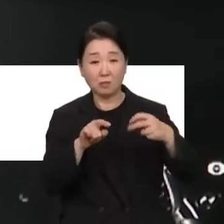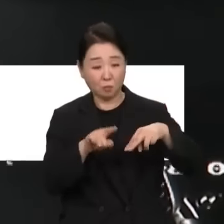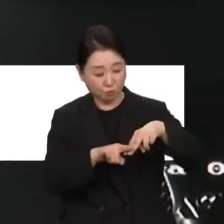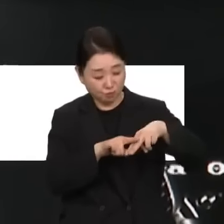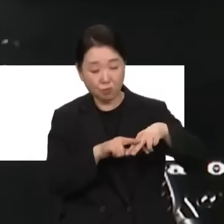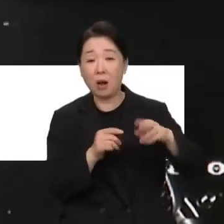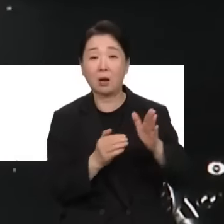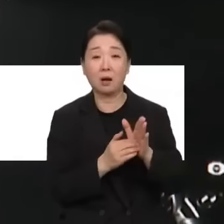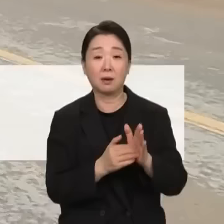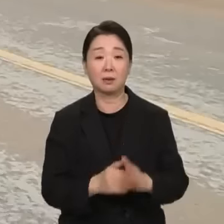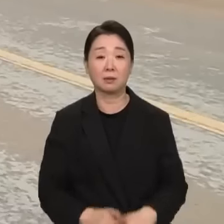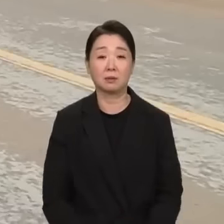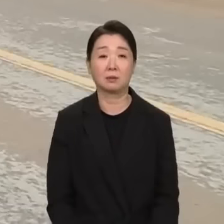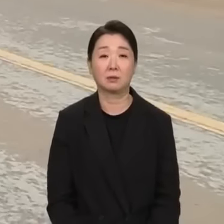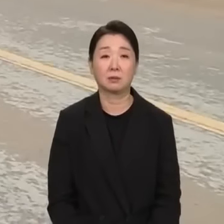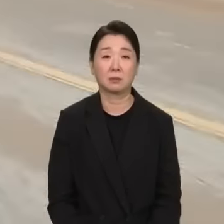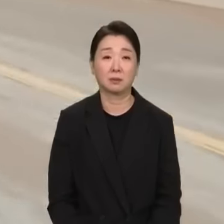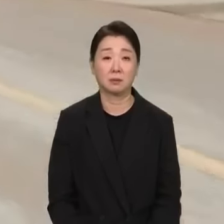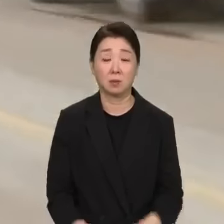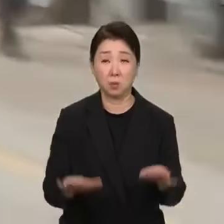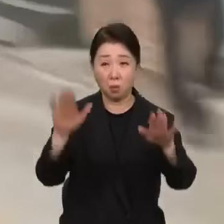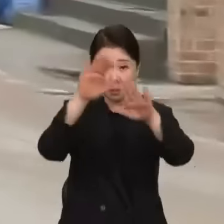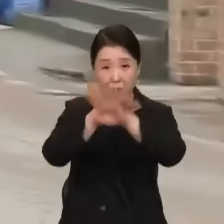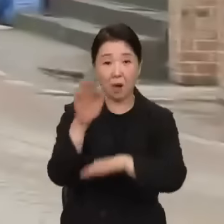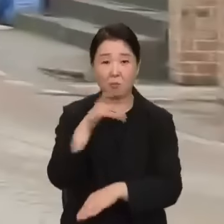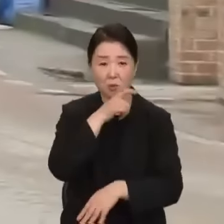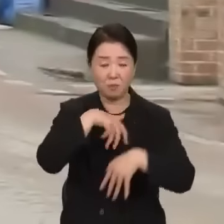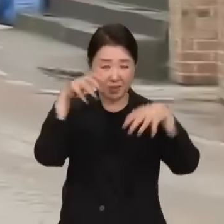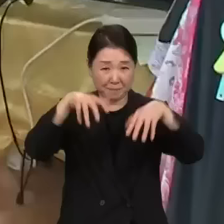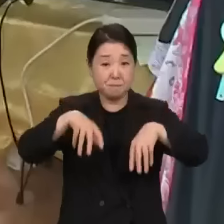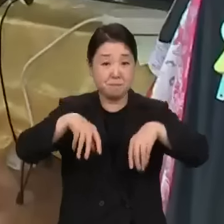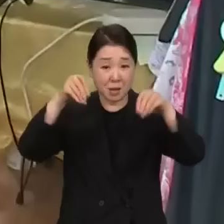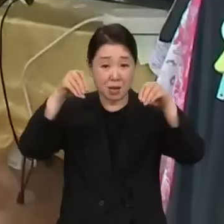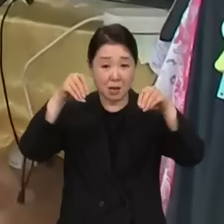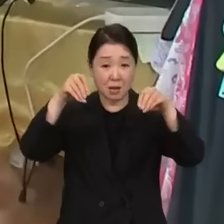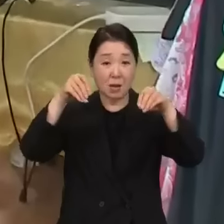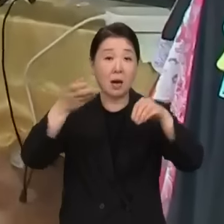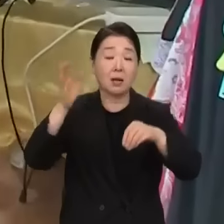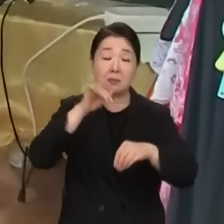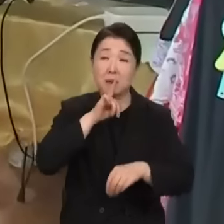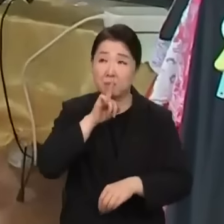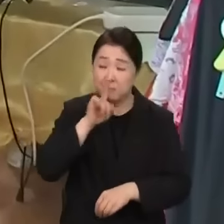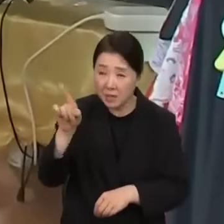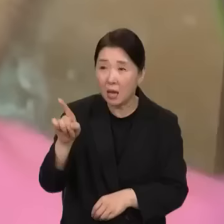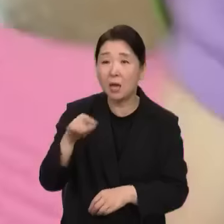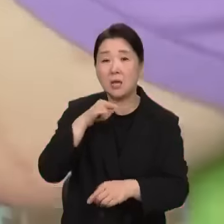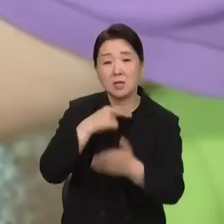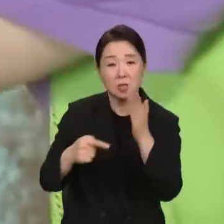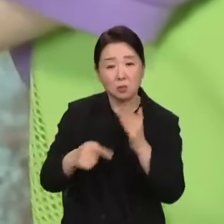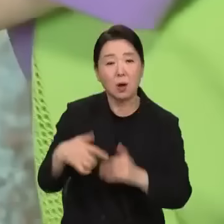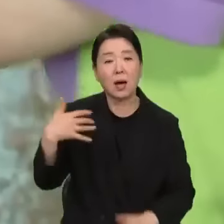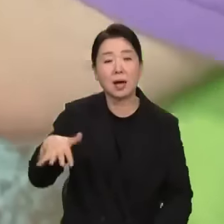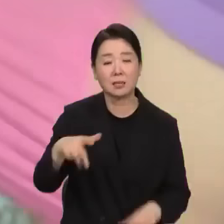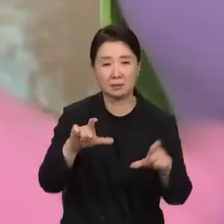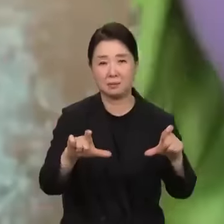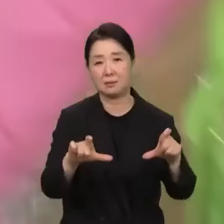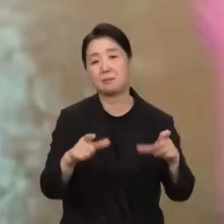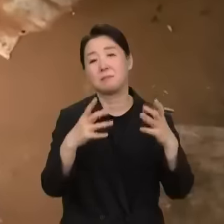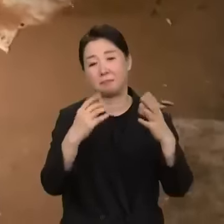이 면적에. 오늘 밤부터 비는 잦아듭니다. 하지만 피해 신고조차 못한 지역이 아직